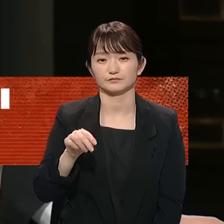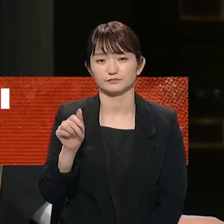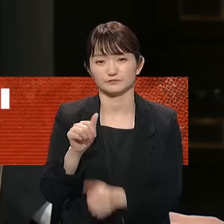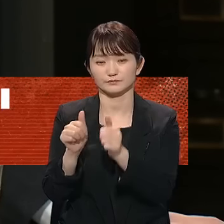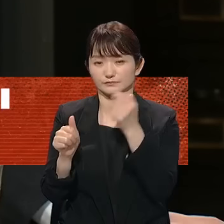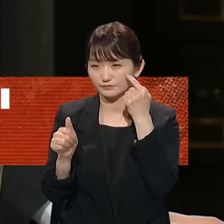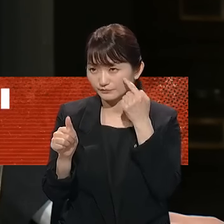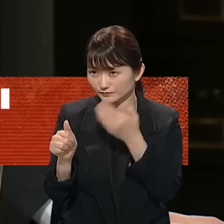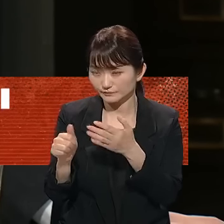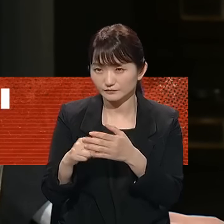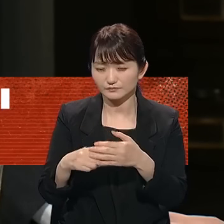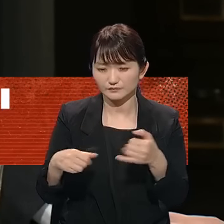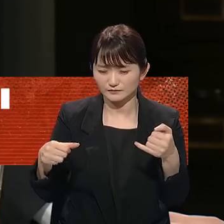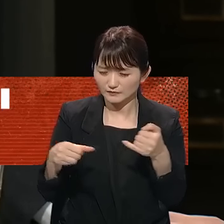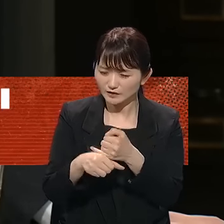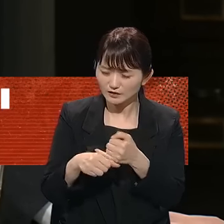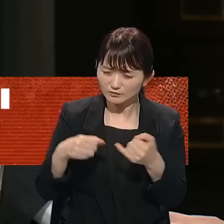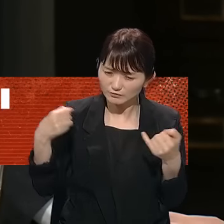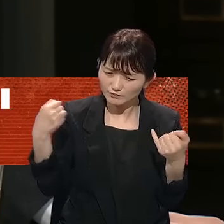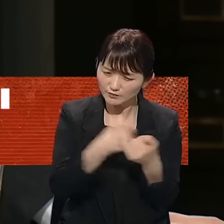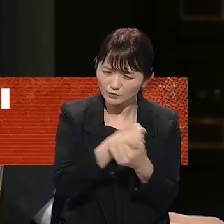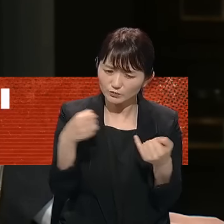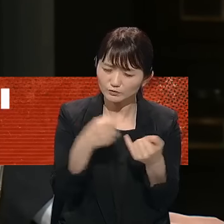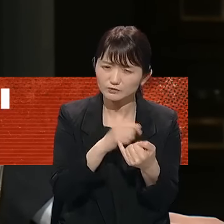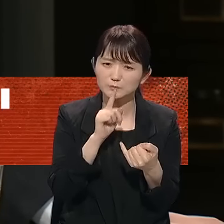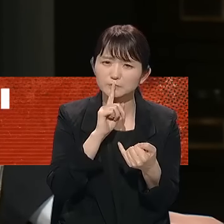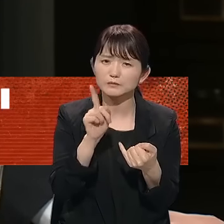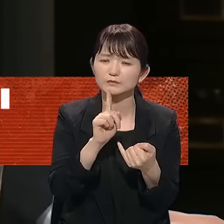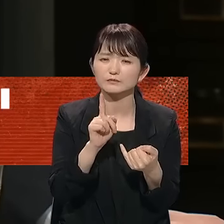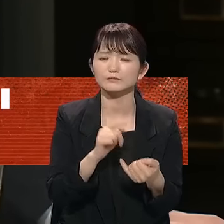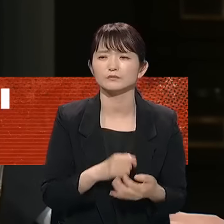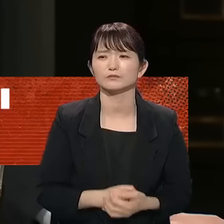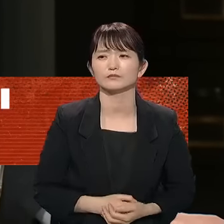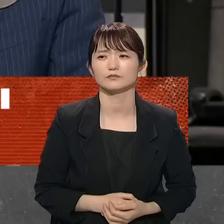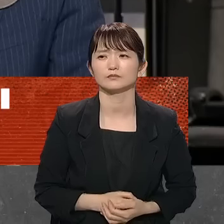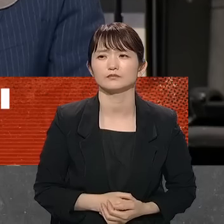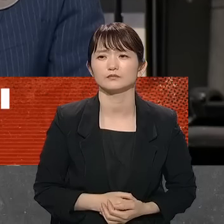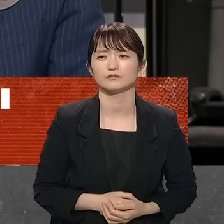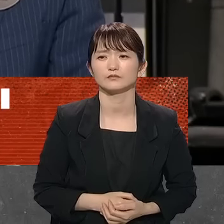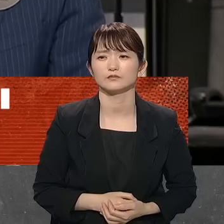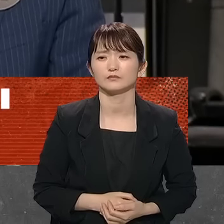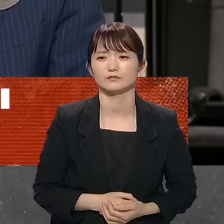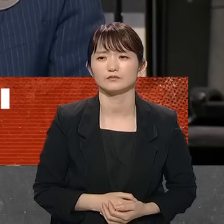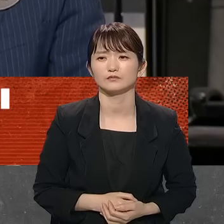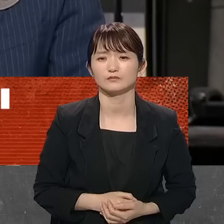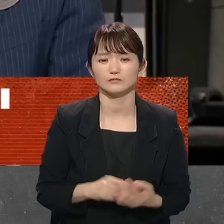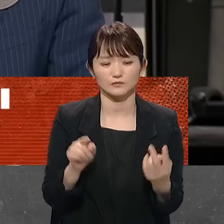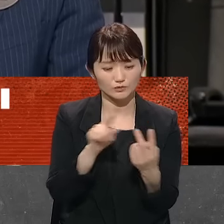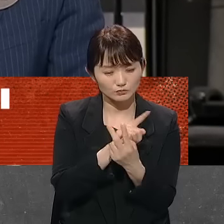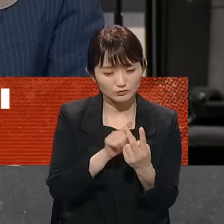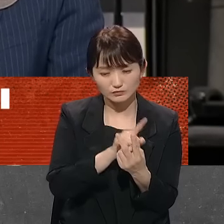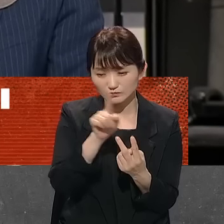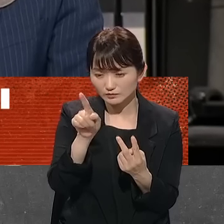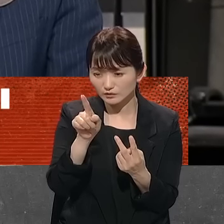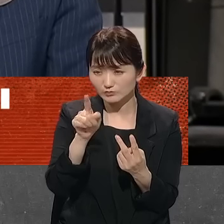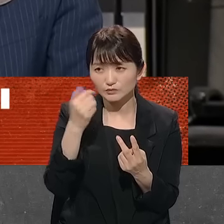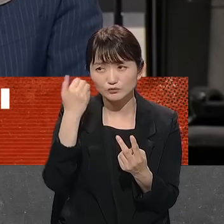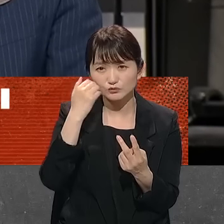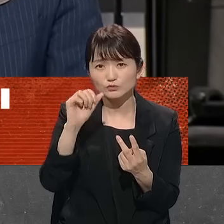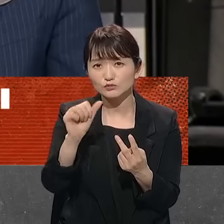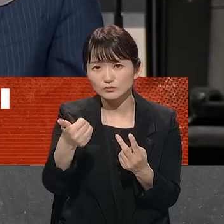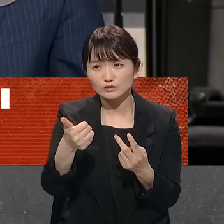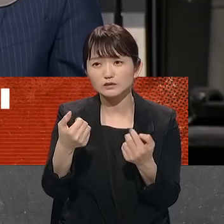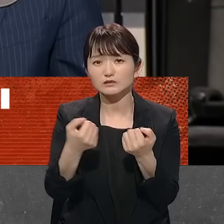이 폭력 이거 말씀드릴 때마다 항상 저희가 얘기하는 게 둘 중 누구 한 사람 죽어야 끝나는